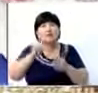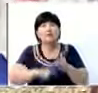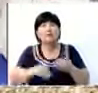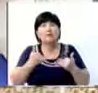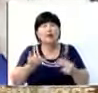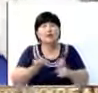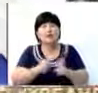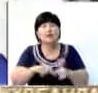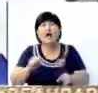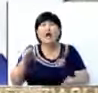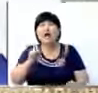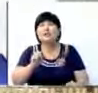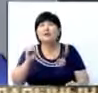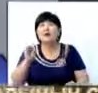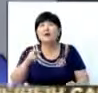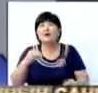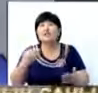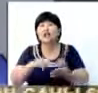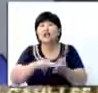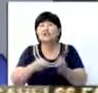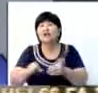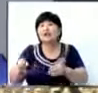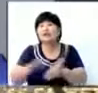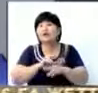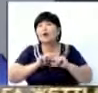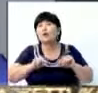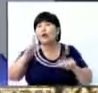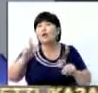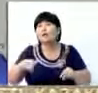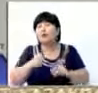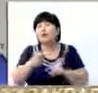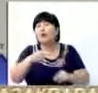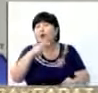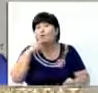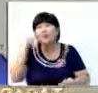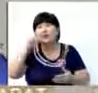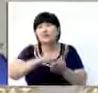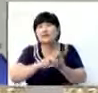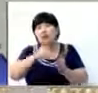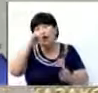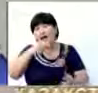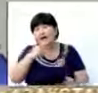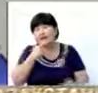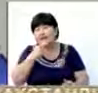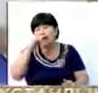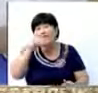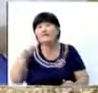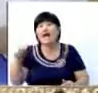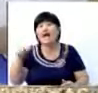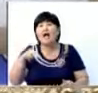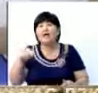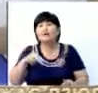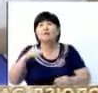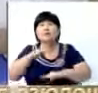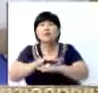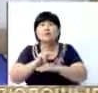артылуда. Асима Ералиева жаңа стандартты еркін меңгерген мұғалімдердің бірі. Ол орыс сыныптарына қазақ тілі және қазақ әдебиеті пәндерінен сабақ